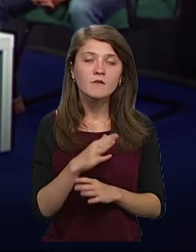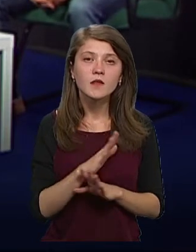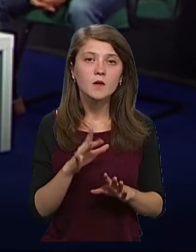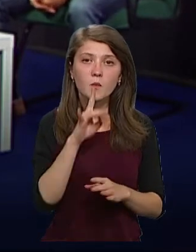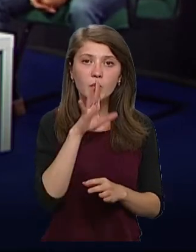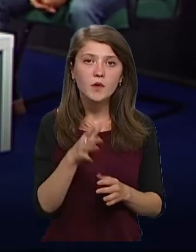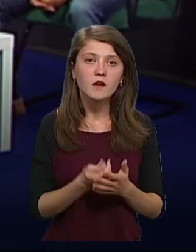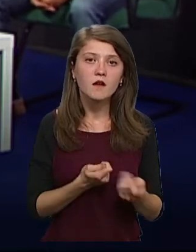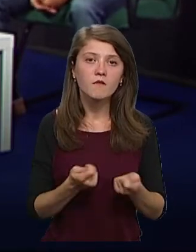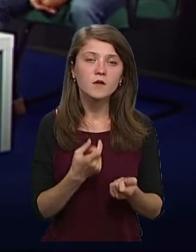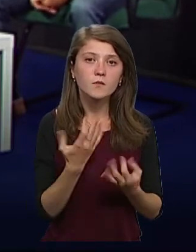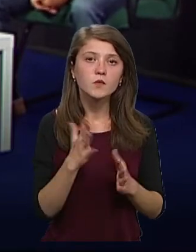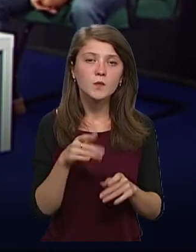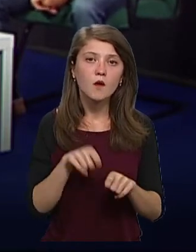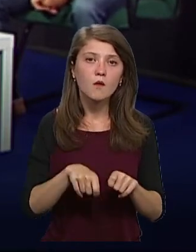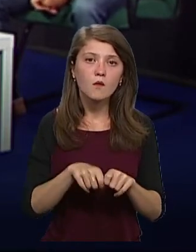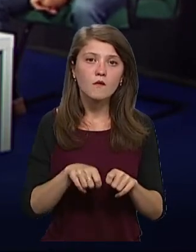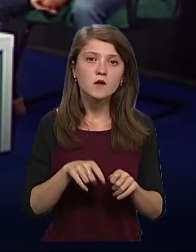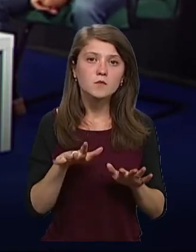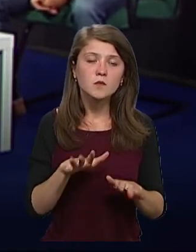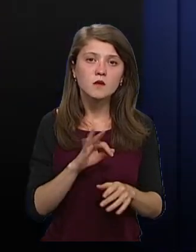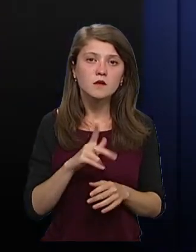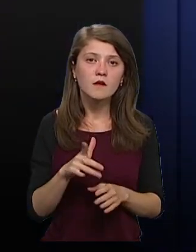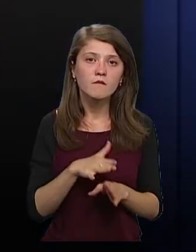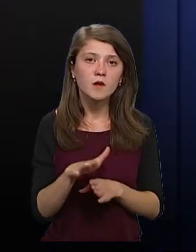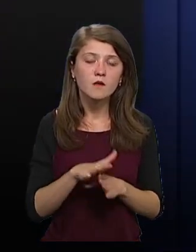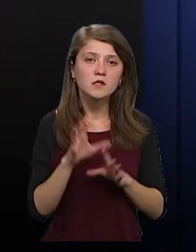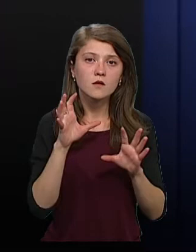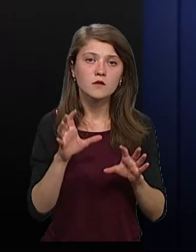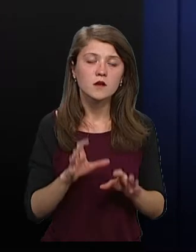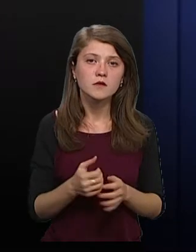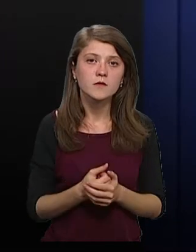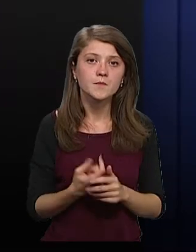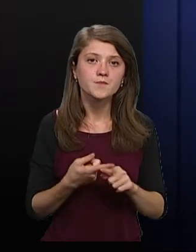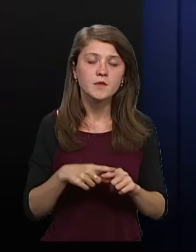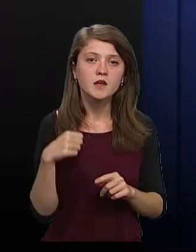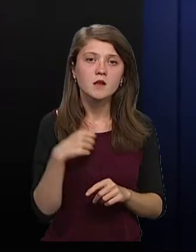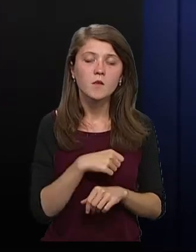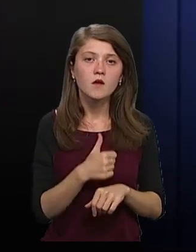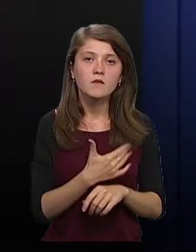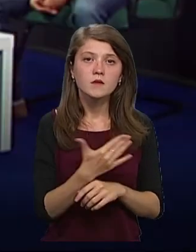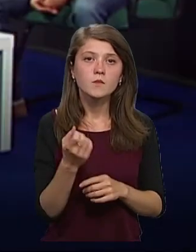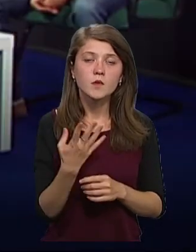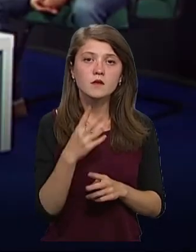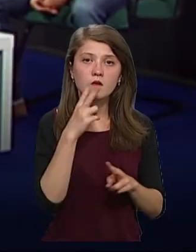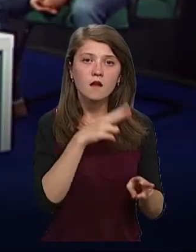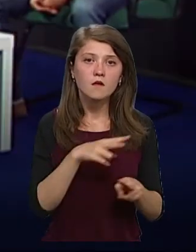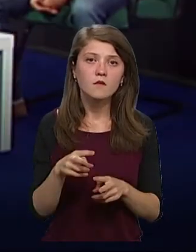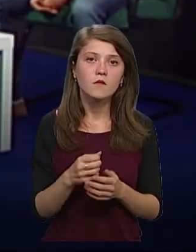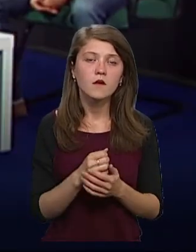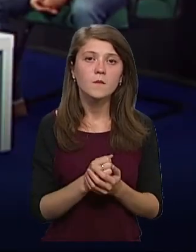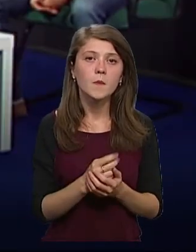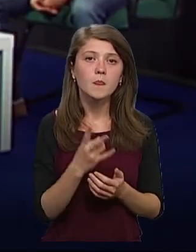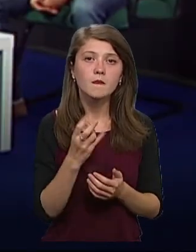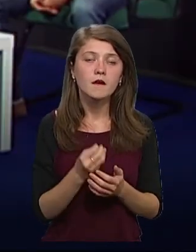районі буде декілька префектів. Вони будуть контролювати, щоб місцеві ОТГ виконували законодавство, правильно? Так, оце саме головне його функція, наглядові функції. Вже він не керувати, буде, а